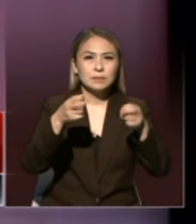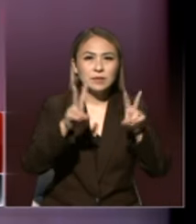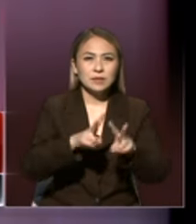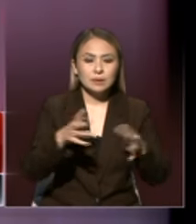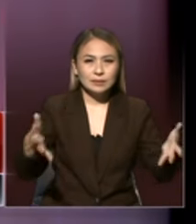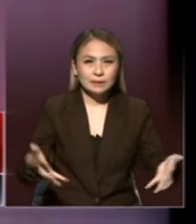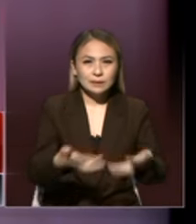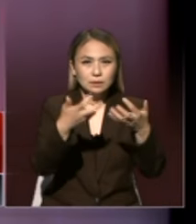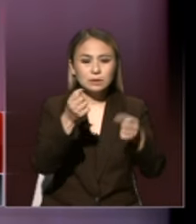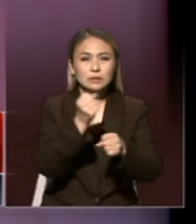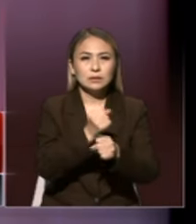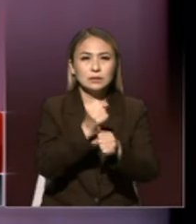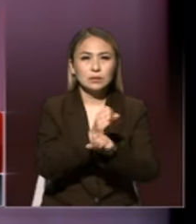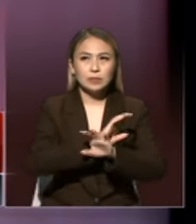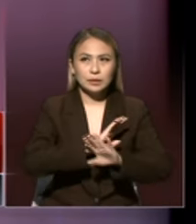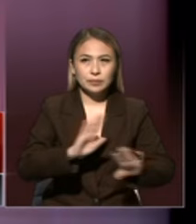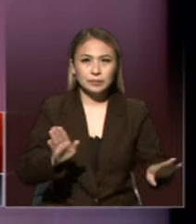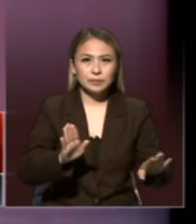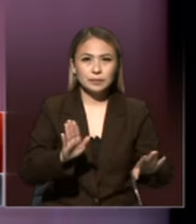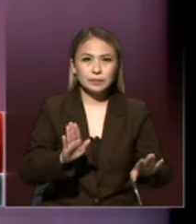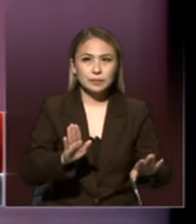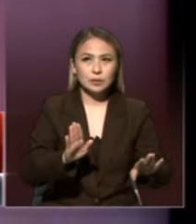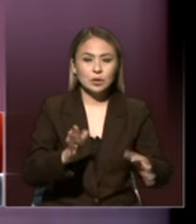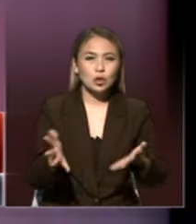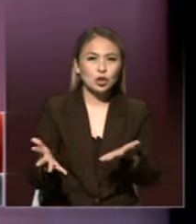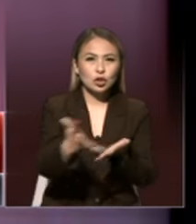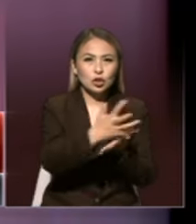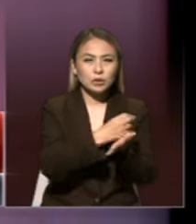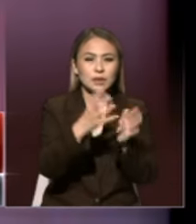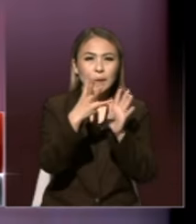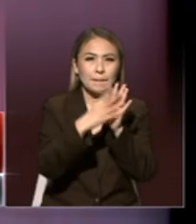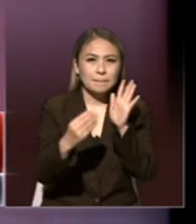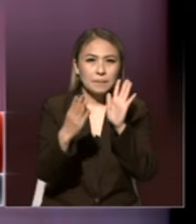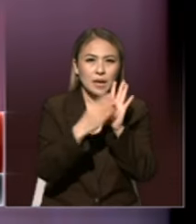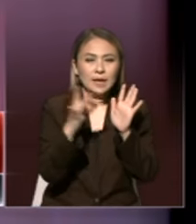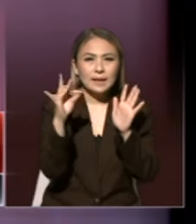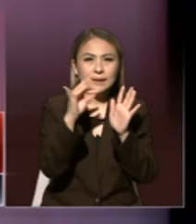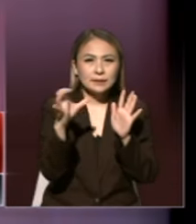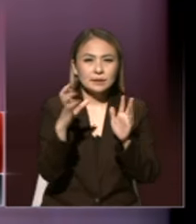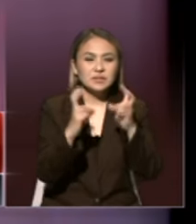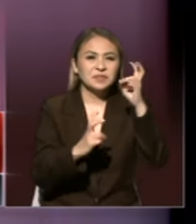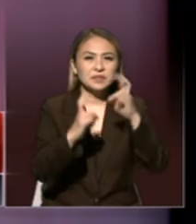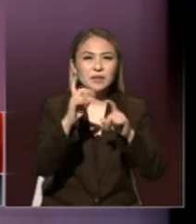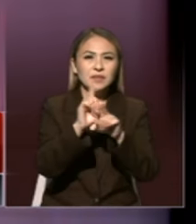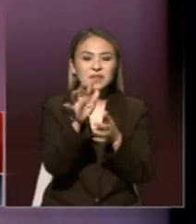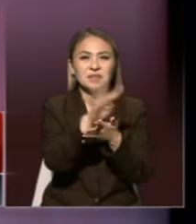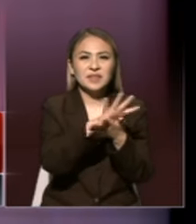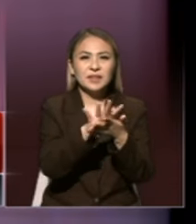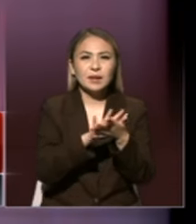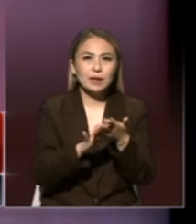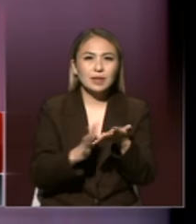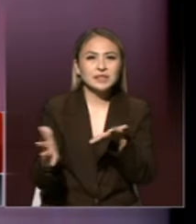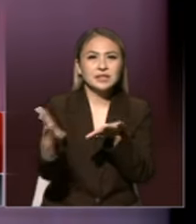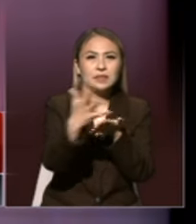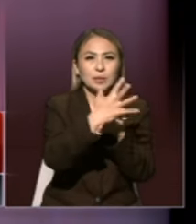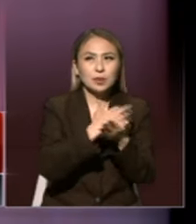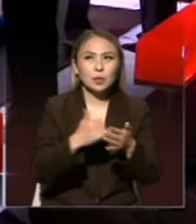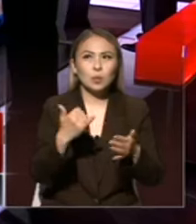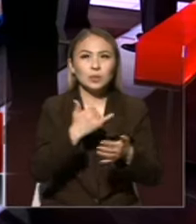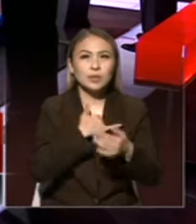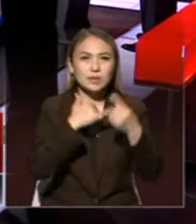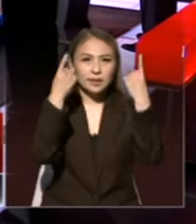машиналар құрастырылмайды. Күріш, мақта және жүзім жинайтын комбайндардың өндірісі жоқ дейді мамандар. Солай ма?